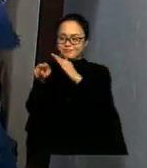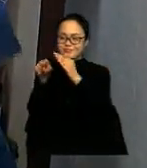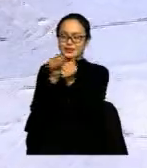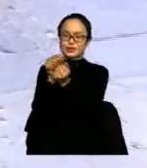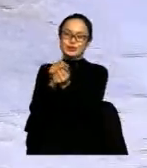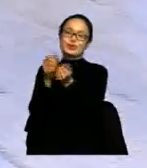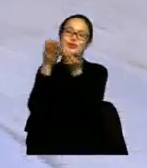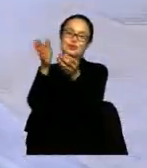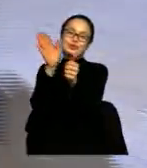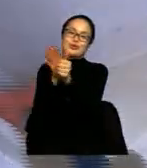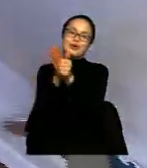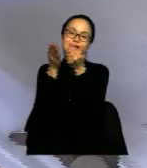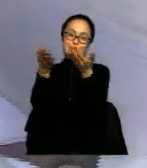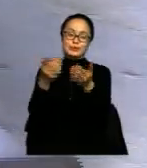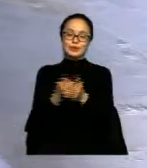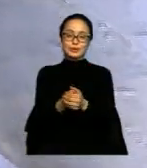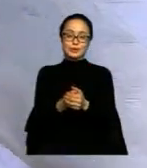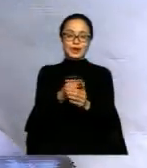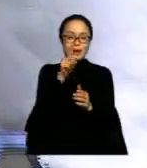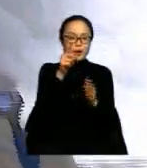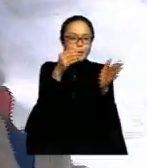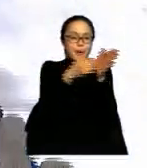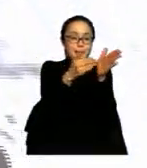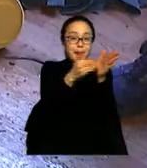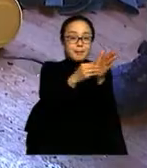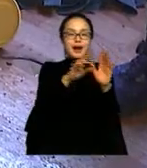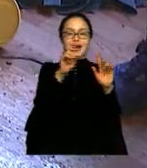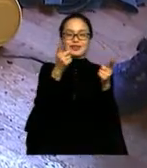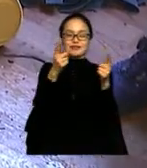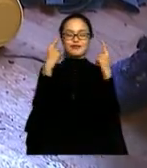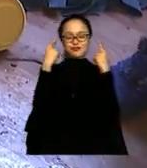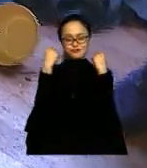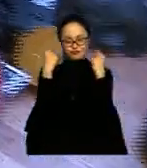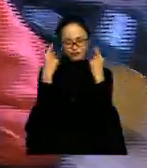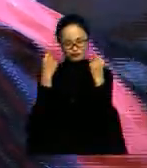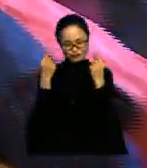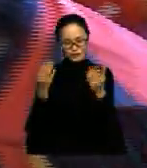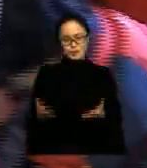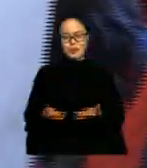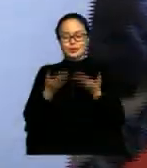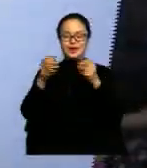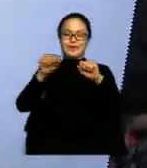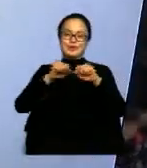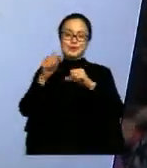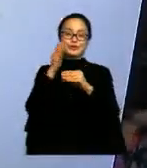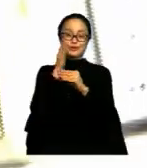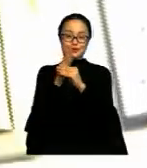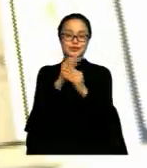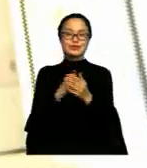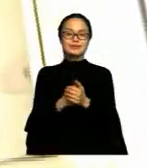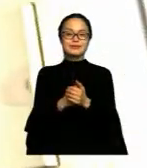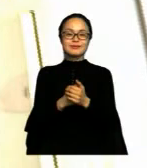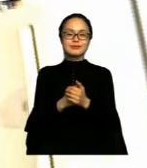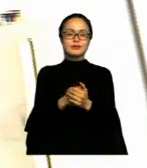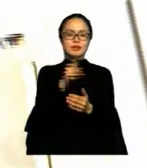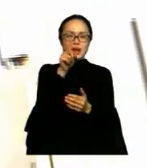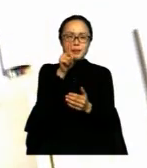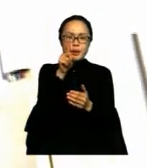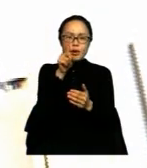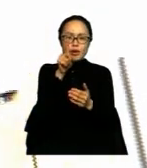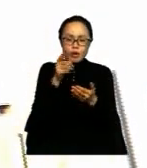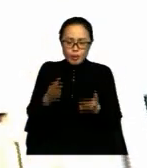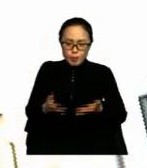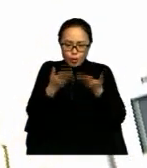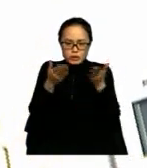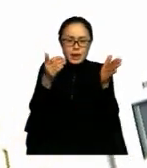있습니다. 일회성에 그치지 않고 지속성을 유지해온 부분은 의미가 큽니다. 일회성이 아니라 영속성을